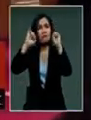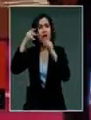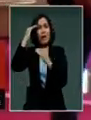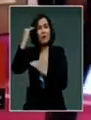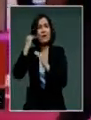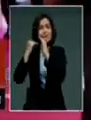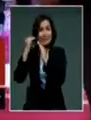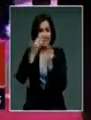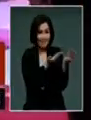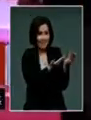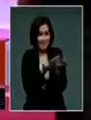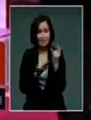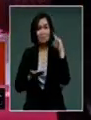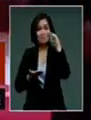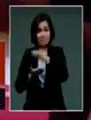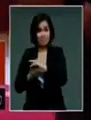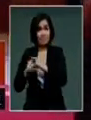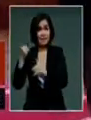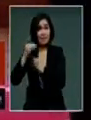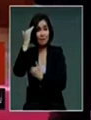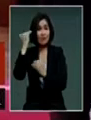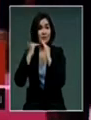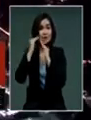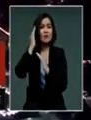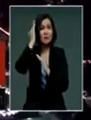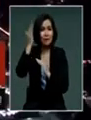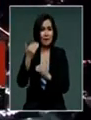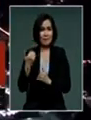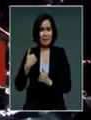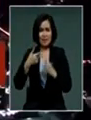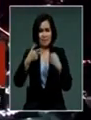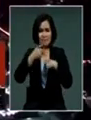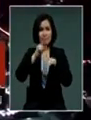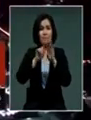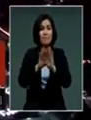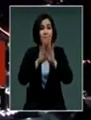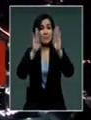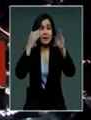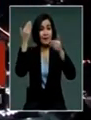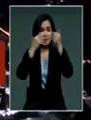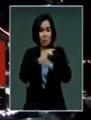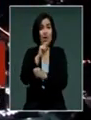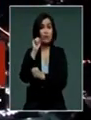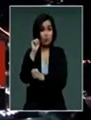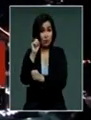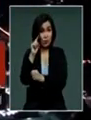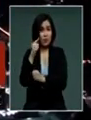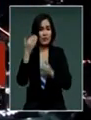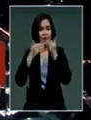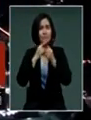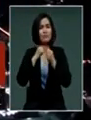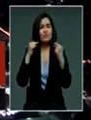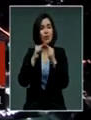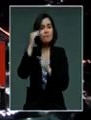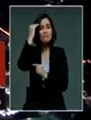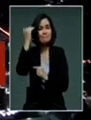ครับ ส่วนเรื่องการถูกโจมตีทางไซเบอร์ในระหว่างพิธีเปิดการแข่งขันเมื่อวันศุกร์นะคะทางคณะกรรมการจัดงานพยองชังเกมก็ยืนยันว่